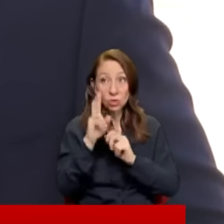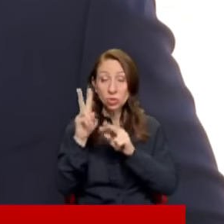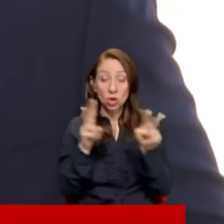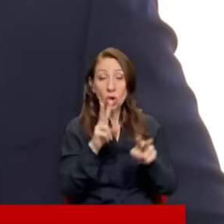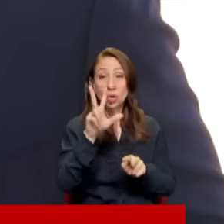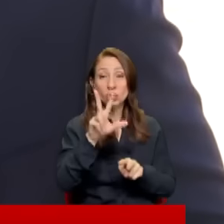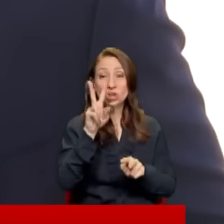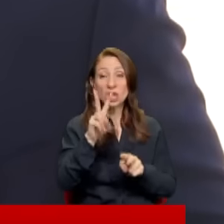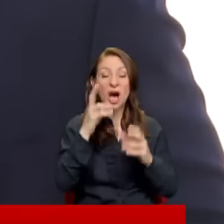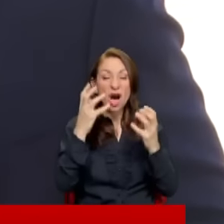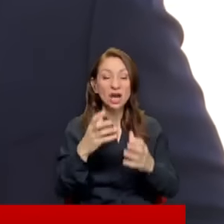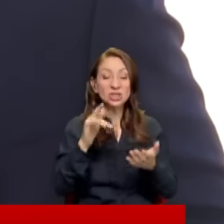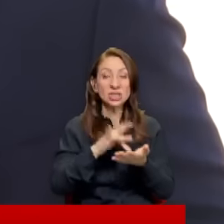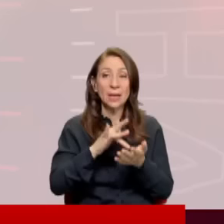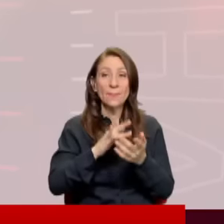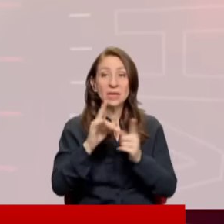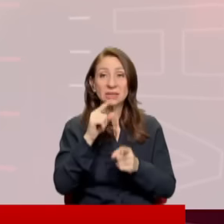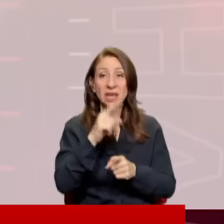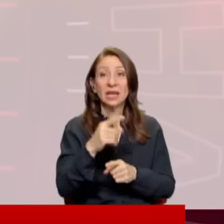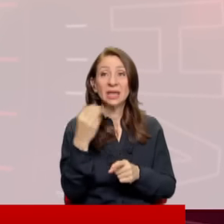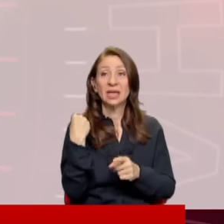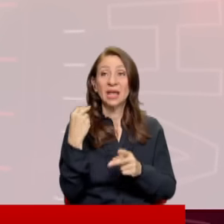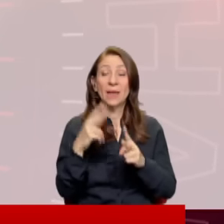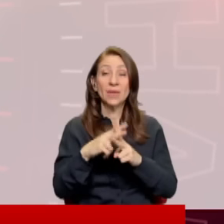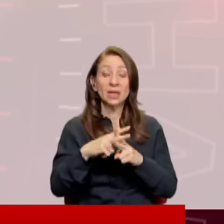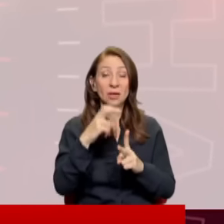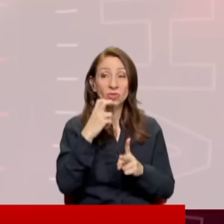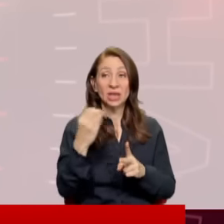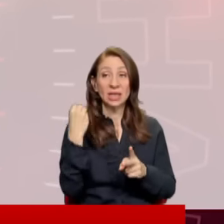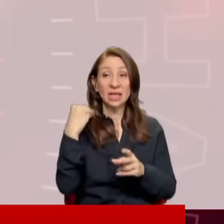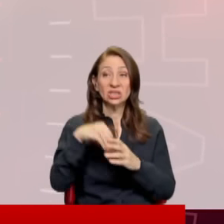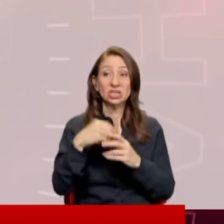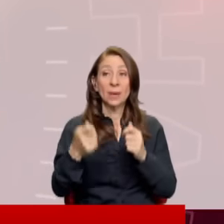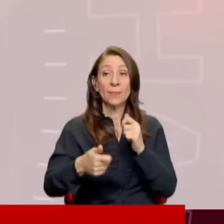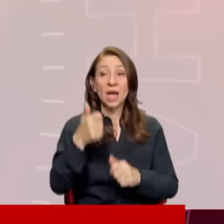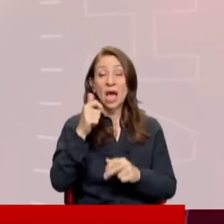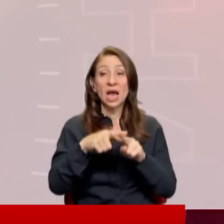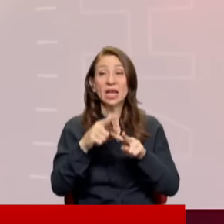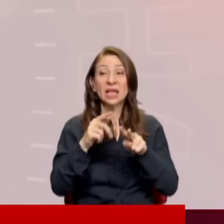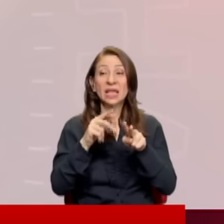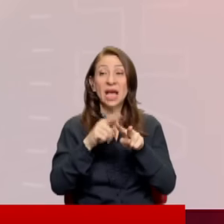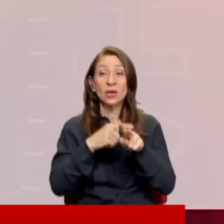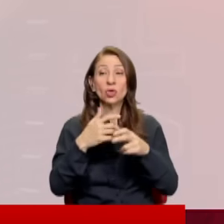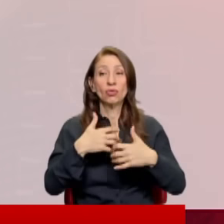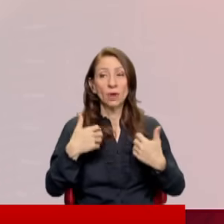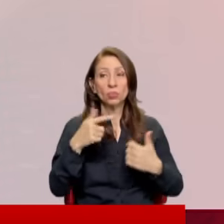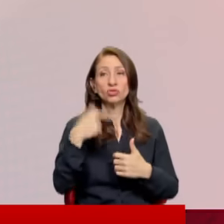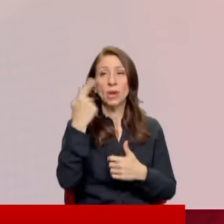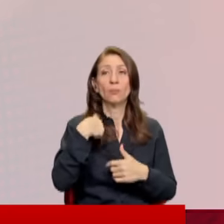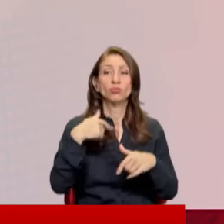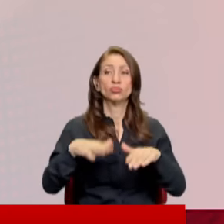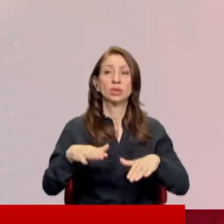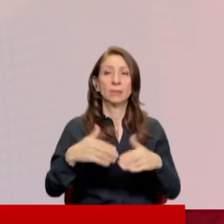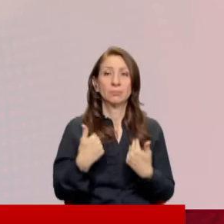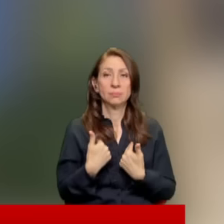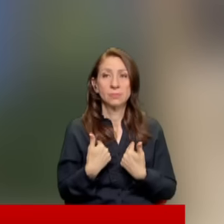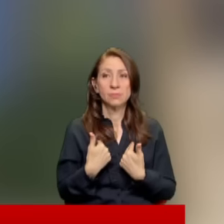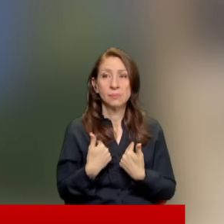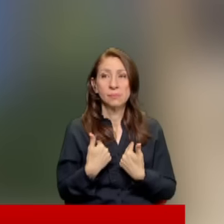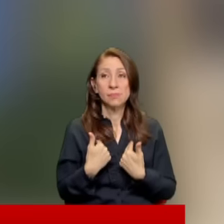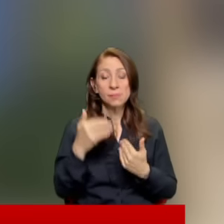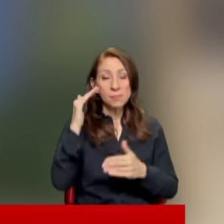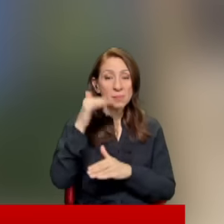32 ağır ceza mahkemesinde yeni emniyet kadrosuna yeni İçişleri Bakanı Ali Yerlikaya güvendim ve o yüzden buradayım